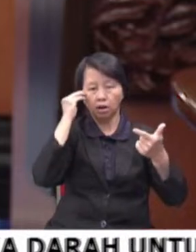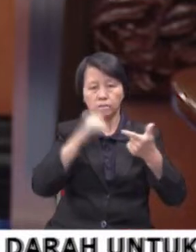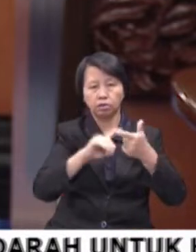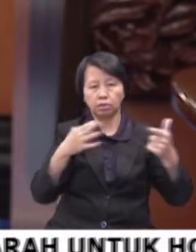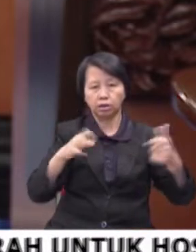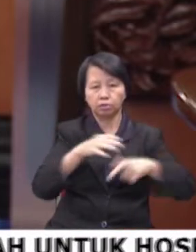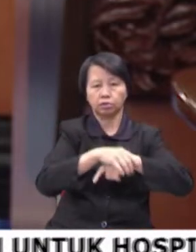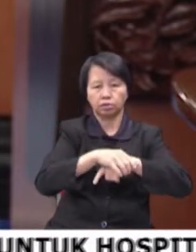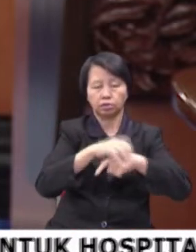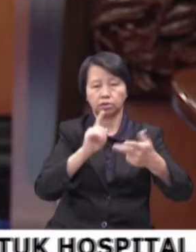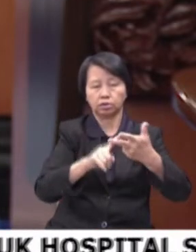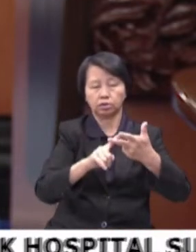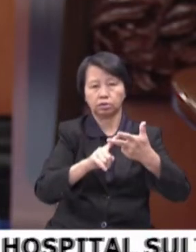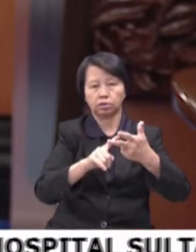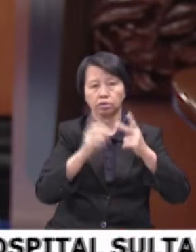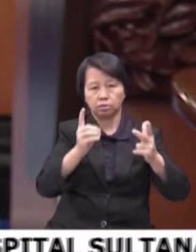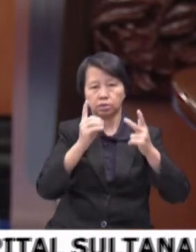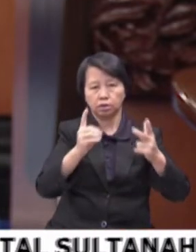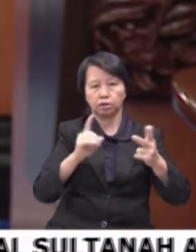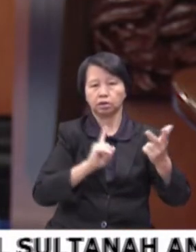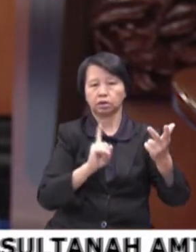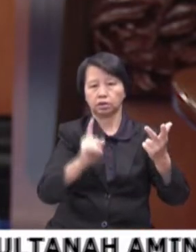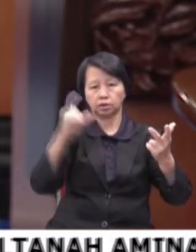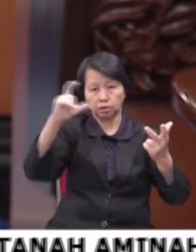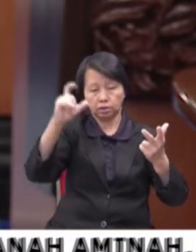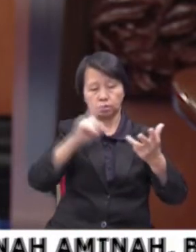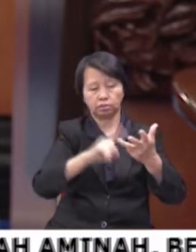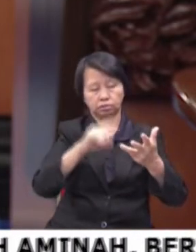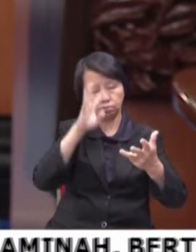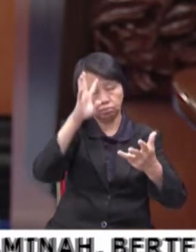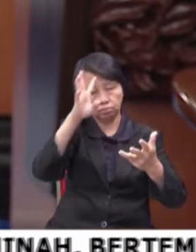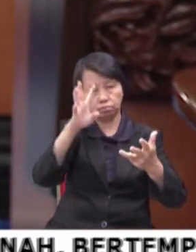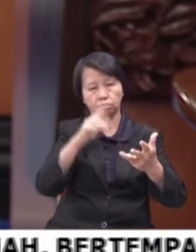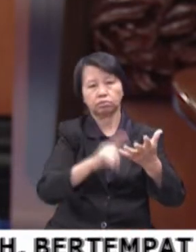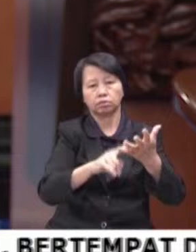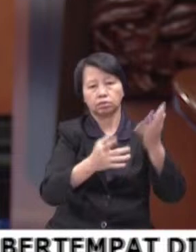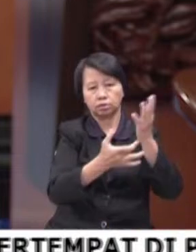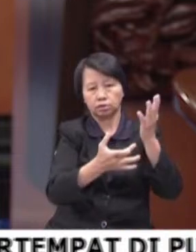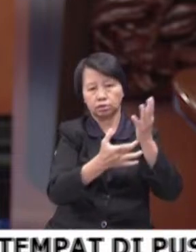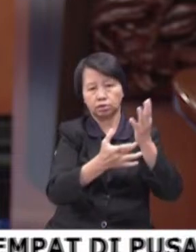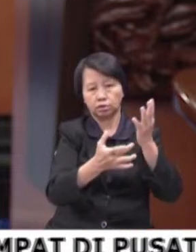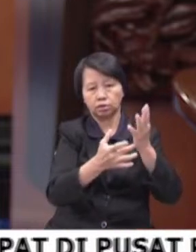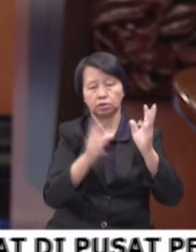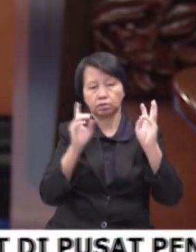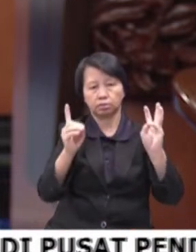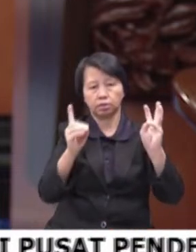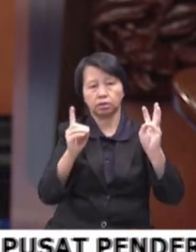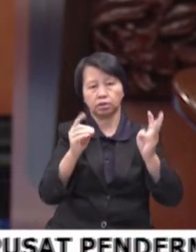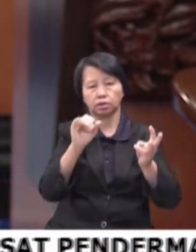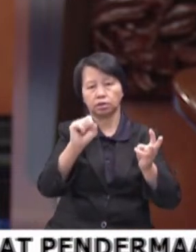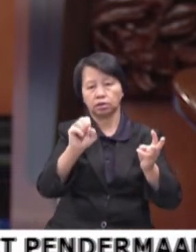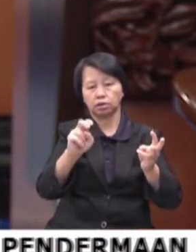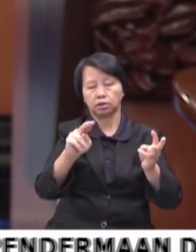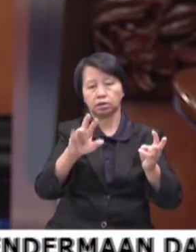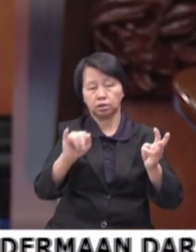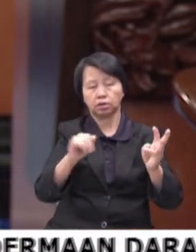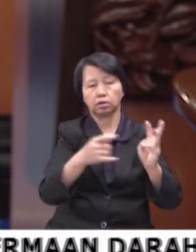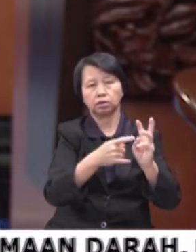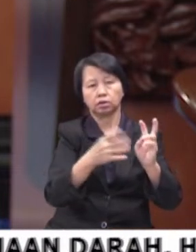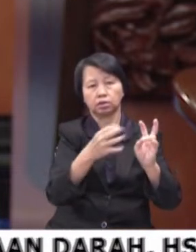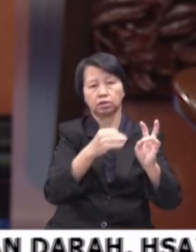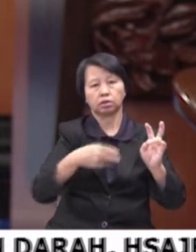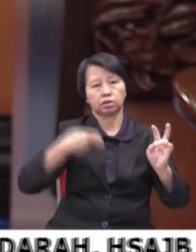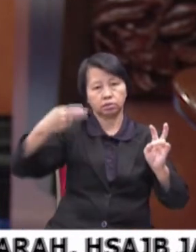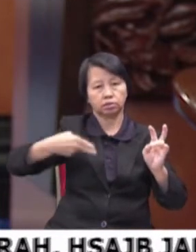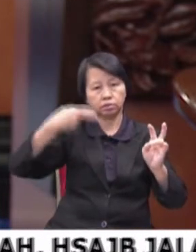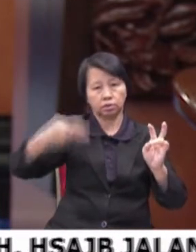bahasa Inggris pendidikan Islam mereka bentuk dan teknologi pendidikan seni atau Seni visual dan